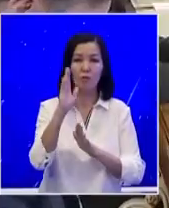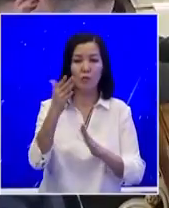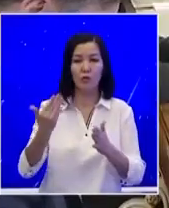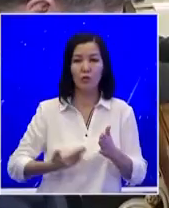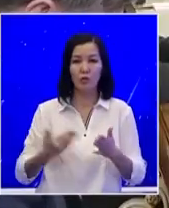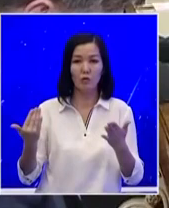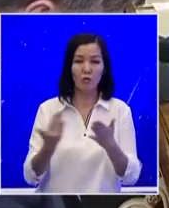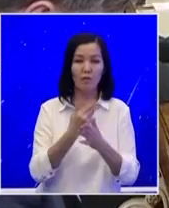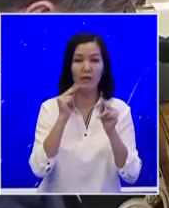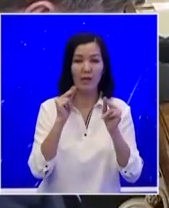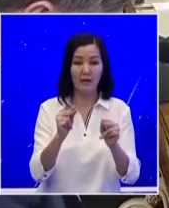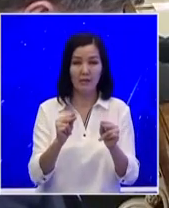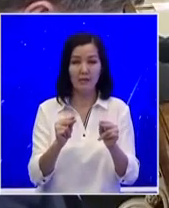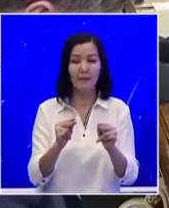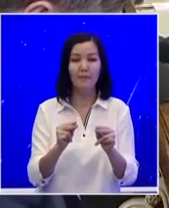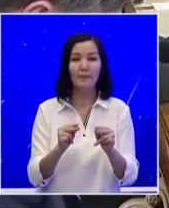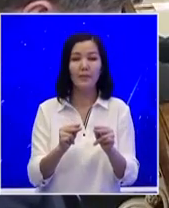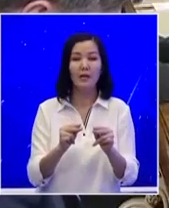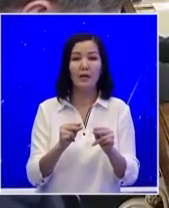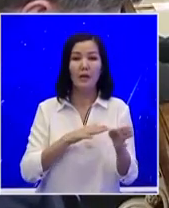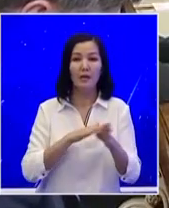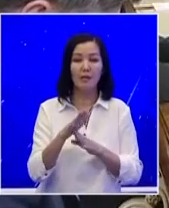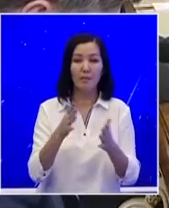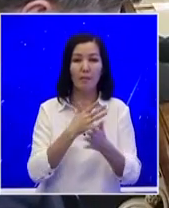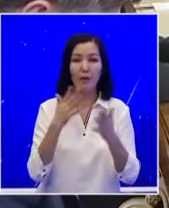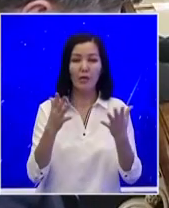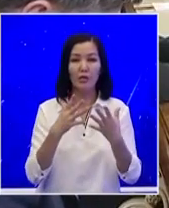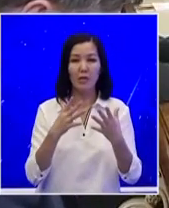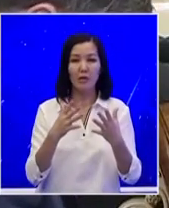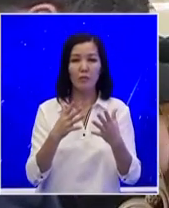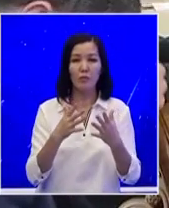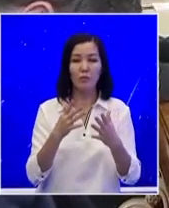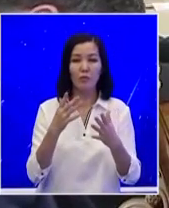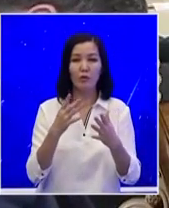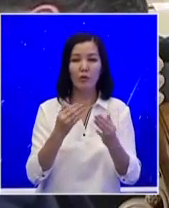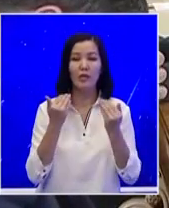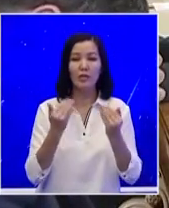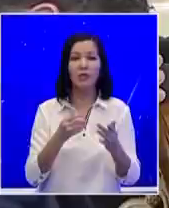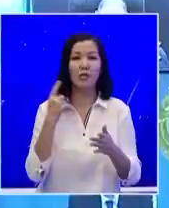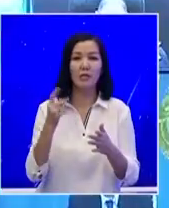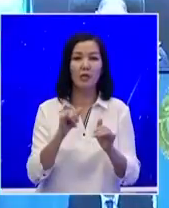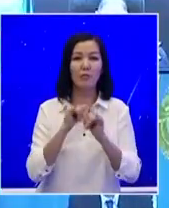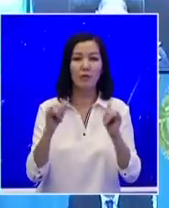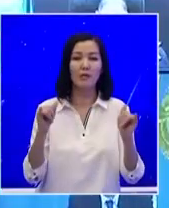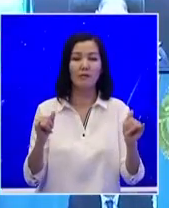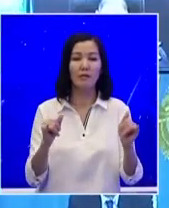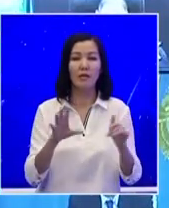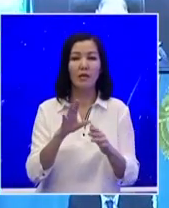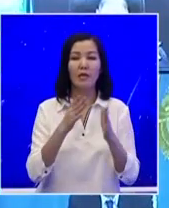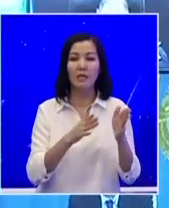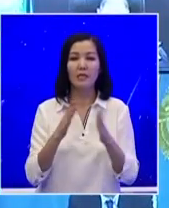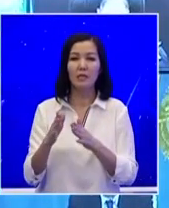новой реальности. Поэтому предстоит осуществить масштабную, глубинную трансформацию экономики и систему